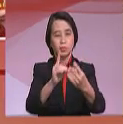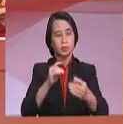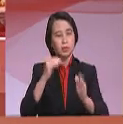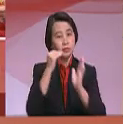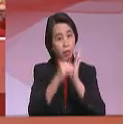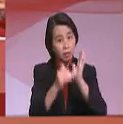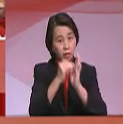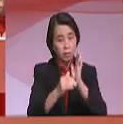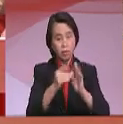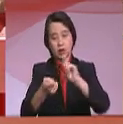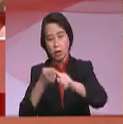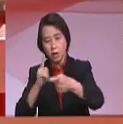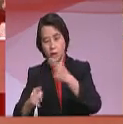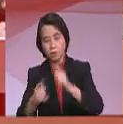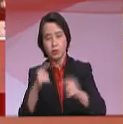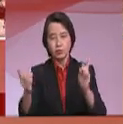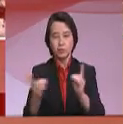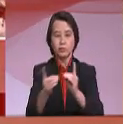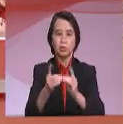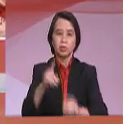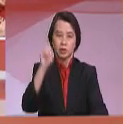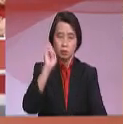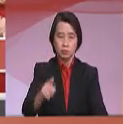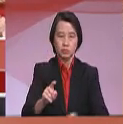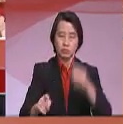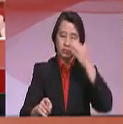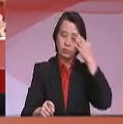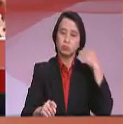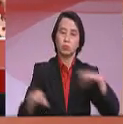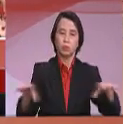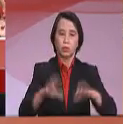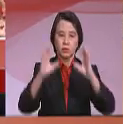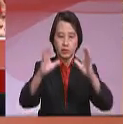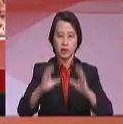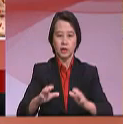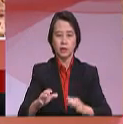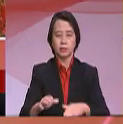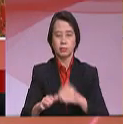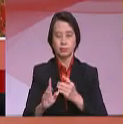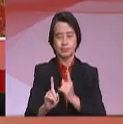dan rakan taulan juga perlu dibuat secara sederhana.